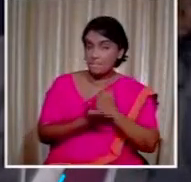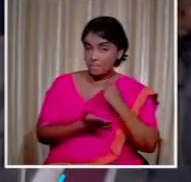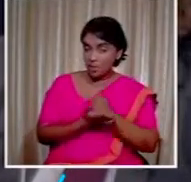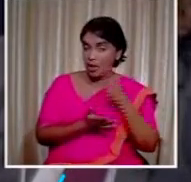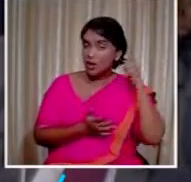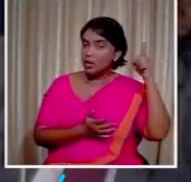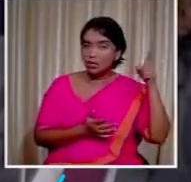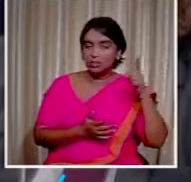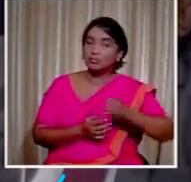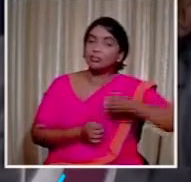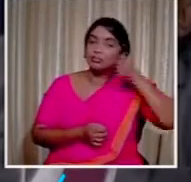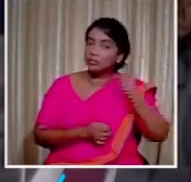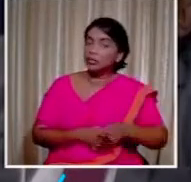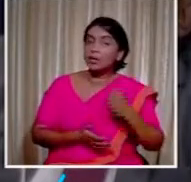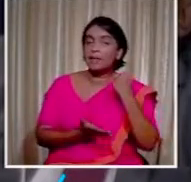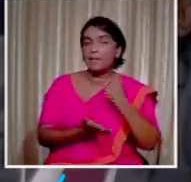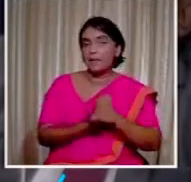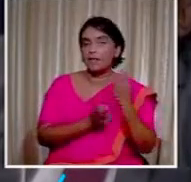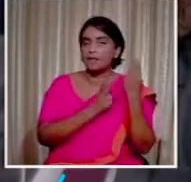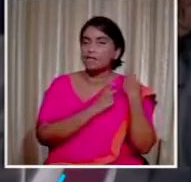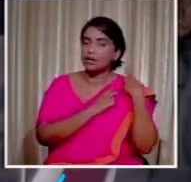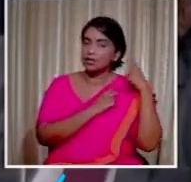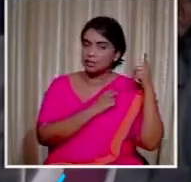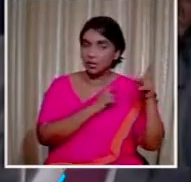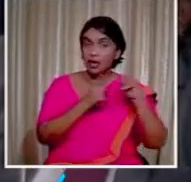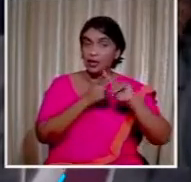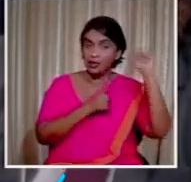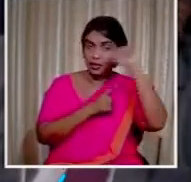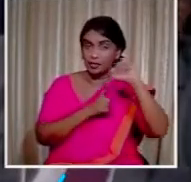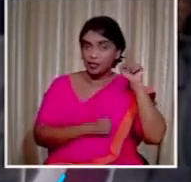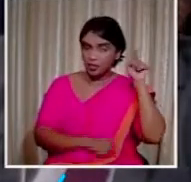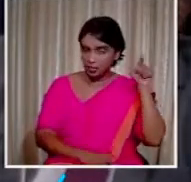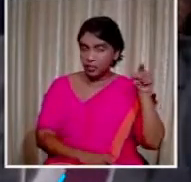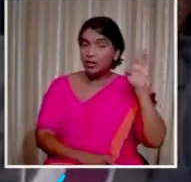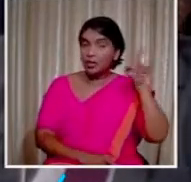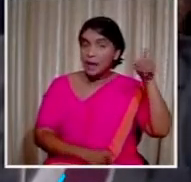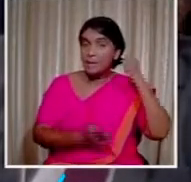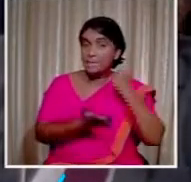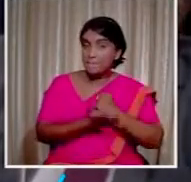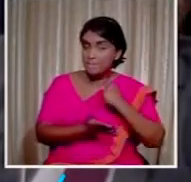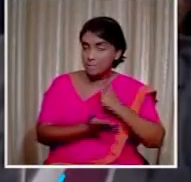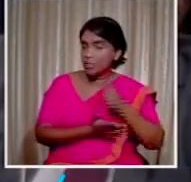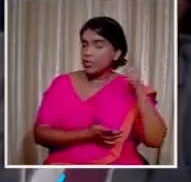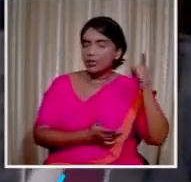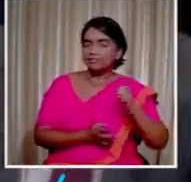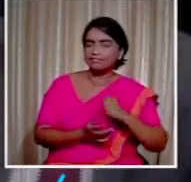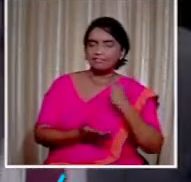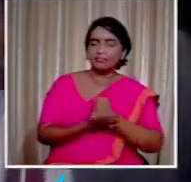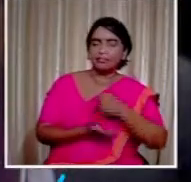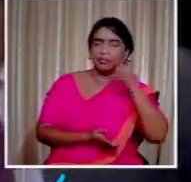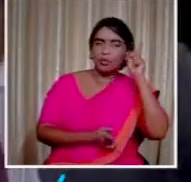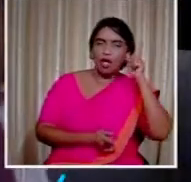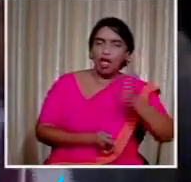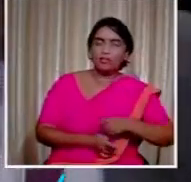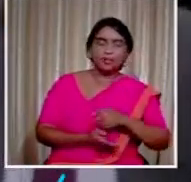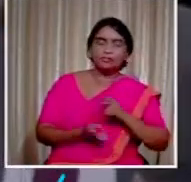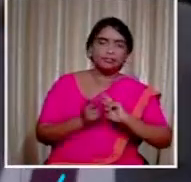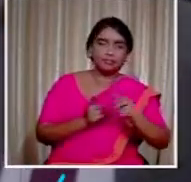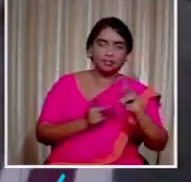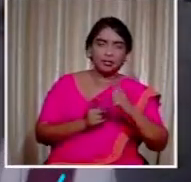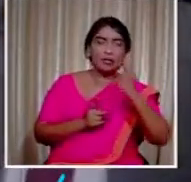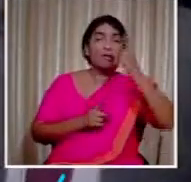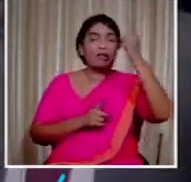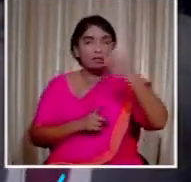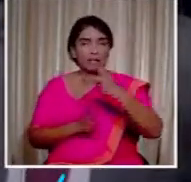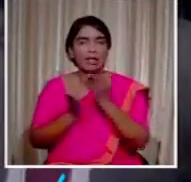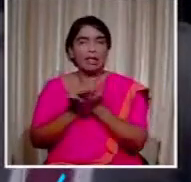ඒක තහවුරු කිරීමේ බැංකුව හැටියට ඉදිරිපත් වෙලා තිබුණේ යුරෝපේ නමුත් ස්ටෑන්ඩඩ් චාටර්ඩ් බැංකුව ඒක ප්‍රතික්ෂේප කරා දෙවනුවට අපි ගියා ඉන්දියානු බැංකුවක්